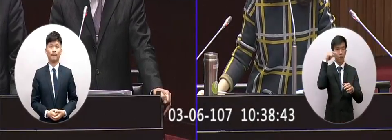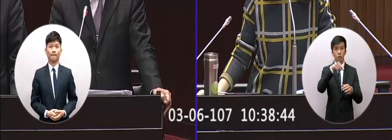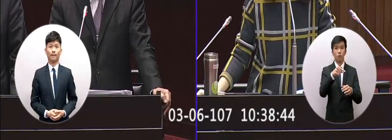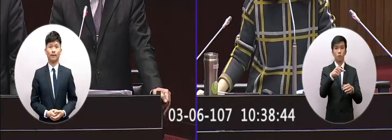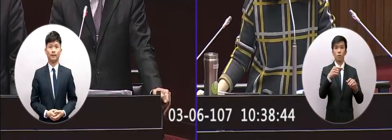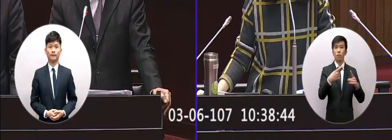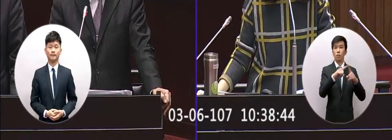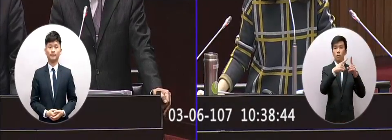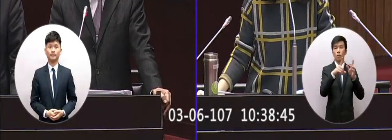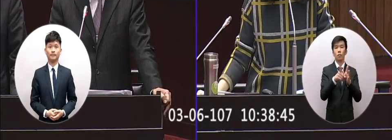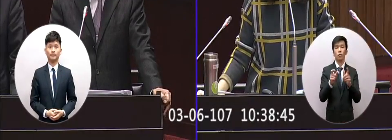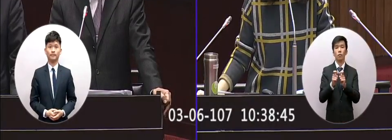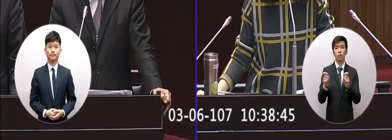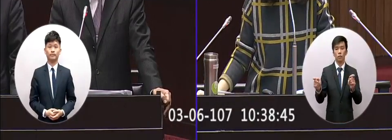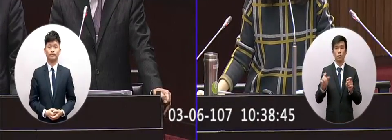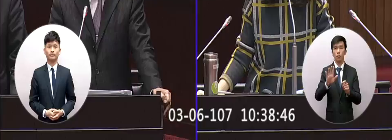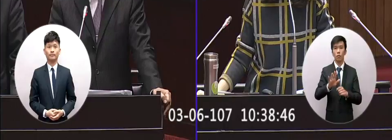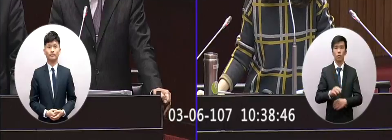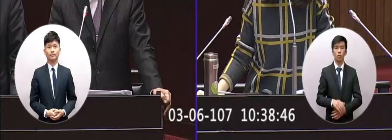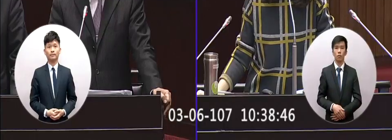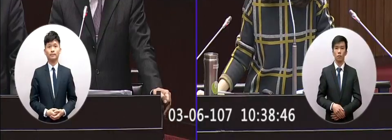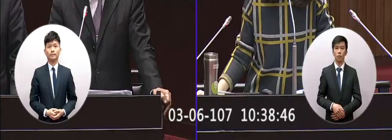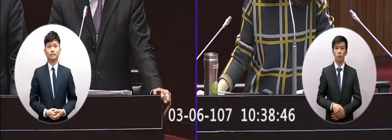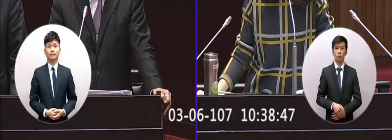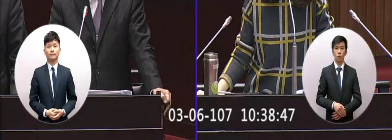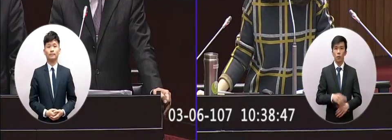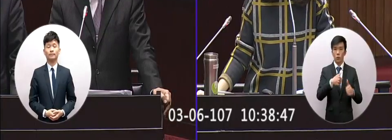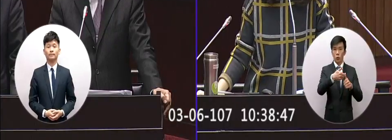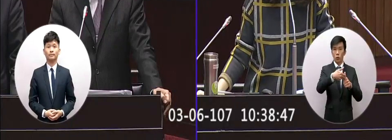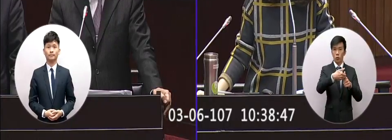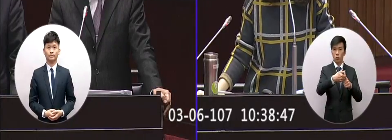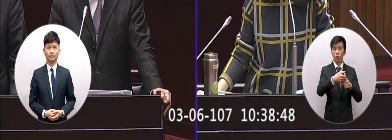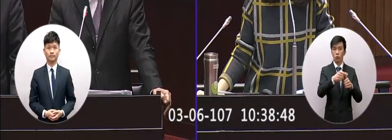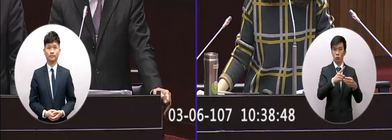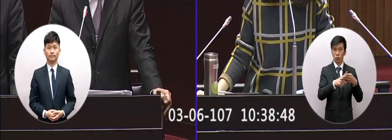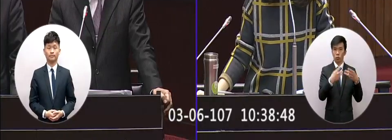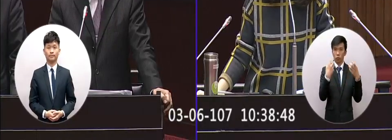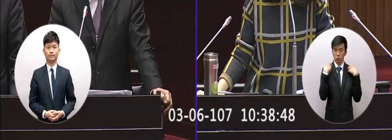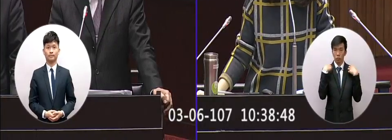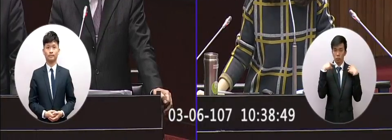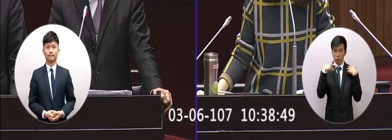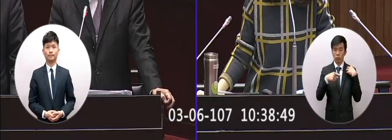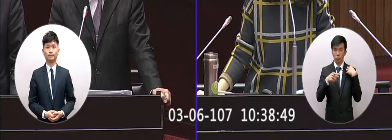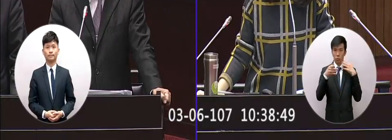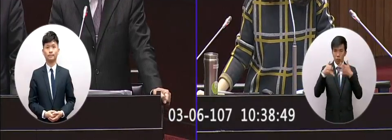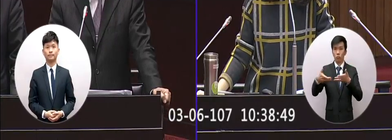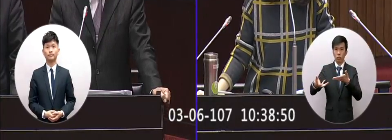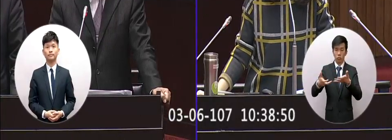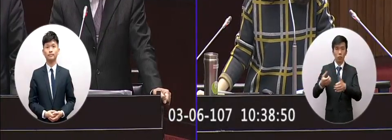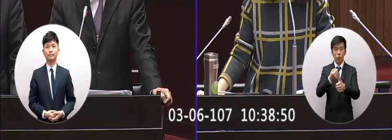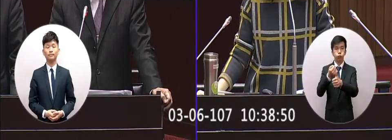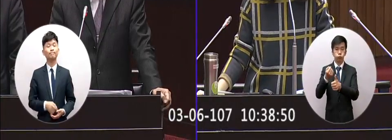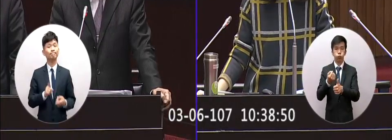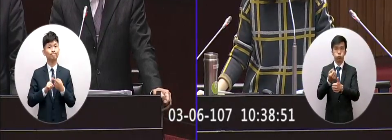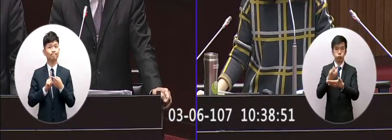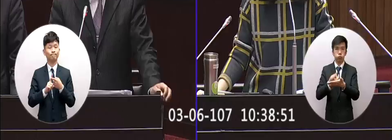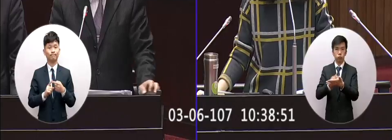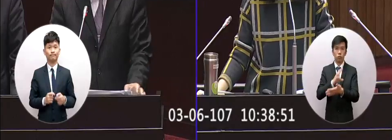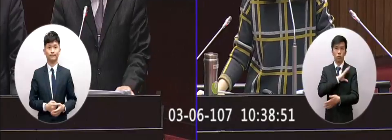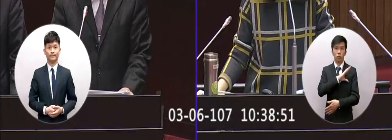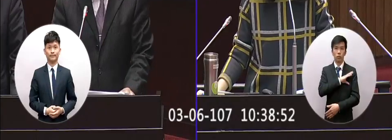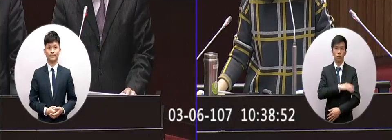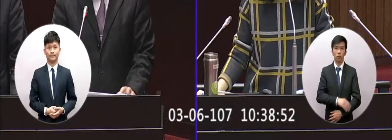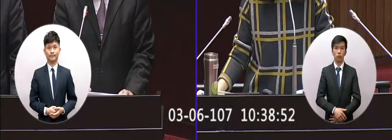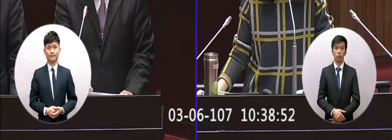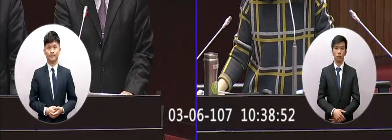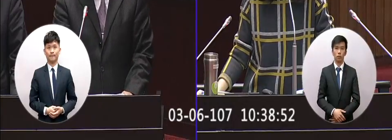时间了那教育部身为主管机关你们本来就有这个权责要去做好把关的工作了 是。 那现在